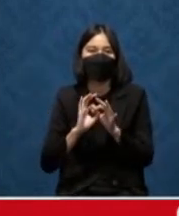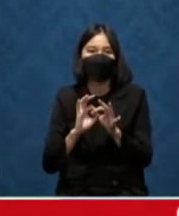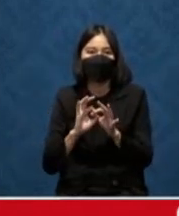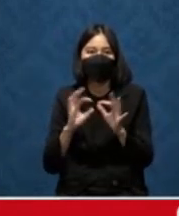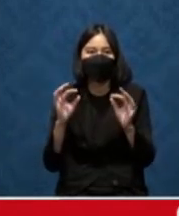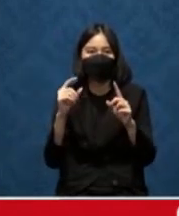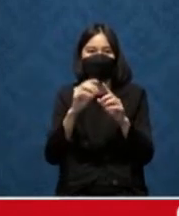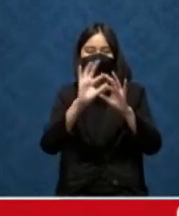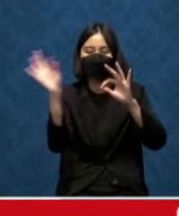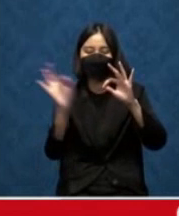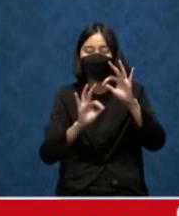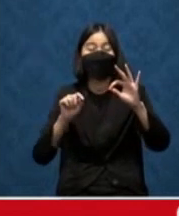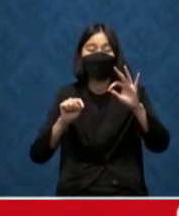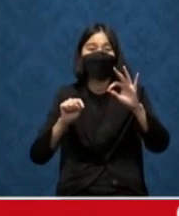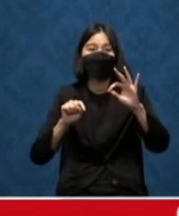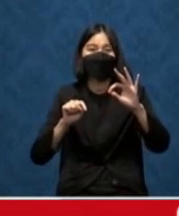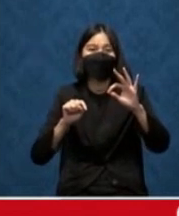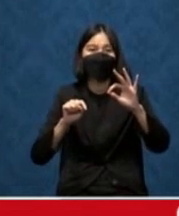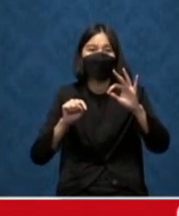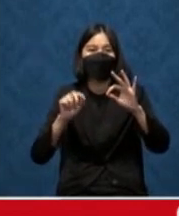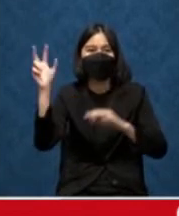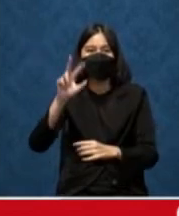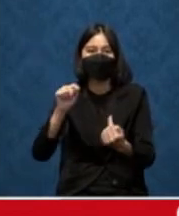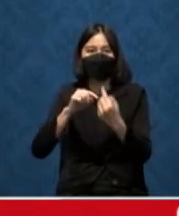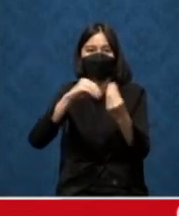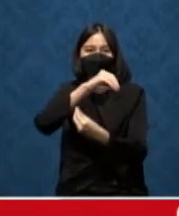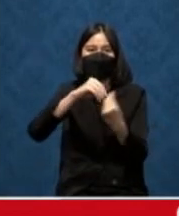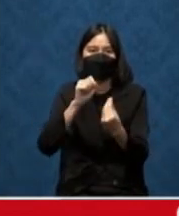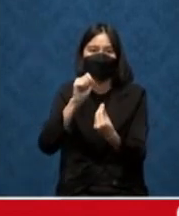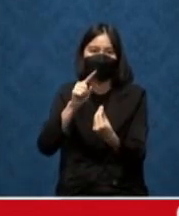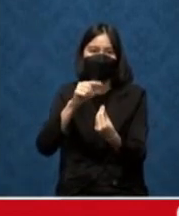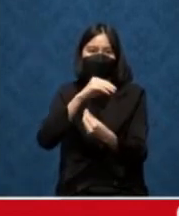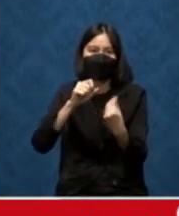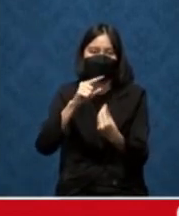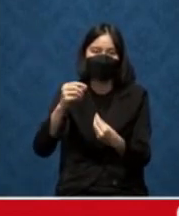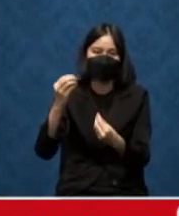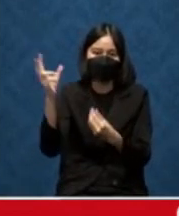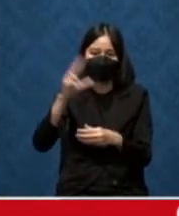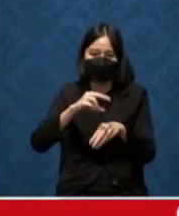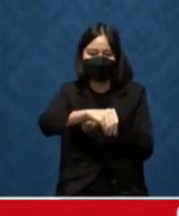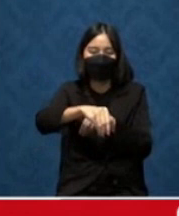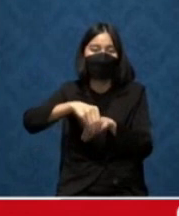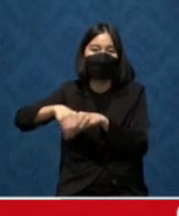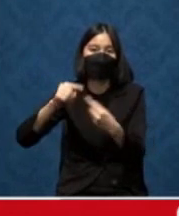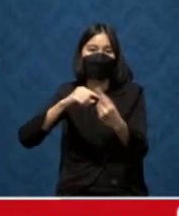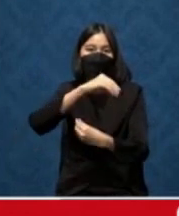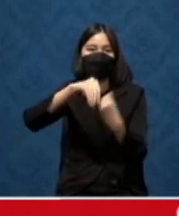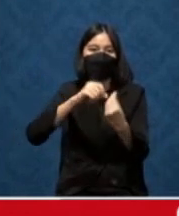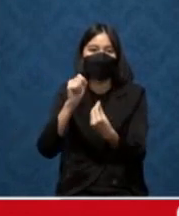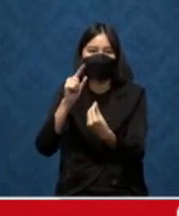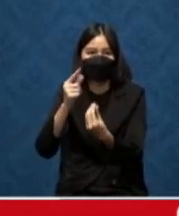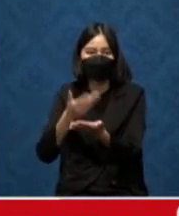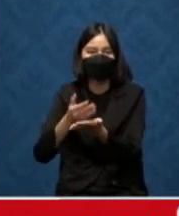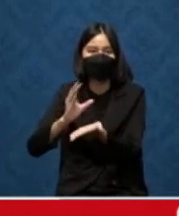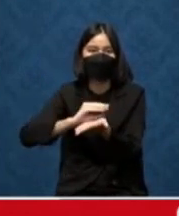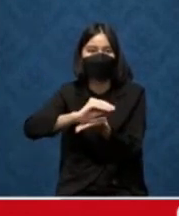แต่คำปลลบเขามาว่ากันชาเพื่อทางด้านเศรษกิจเศรษกิจการปลูกนชาถ้าทางด้านเศรษกจเองการลง